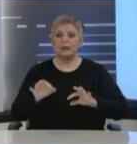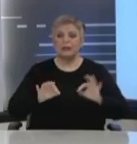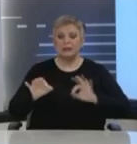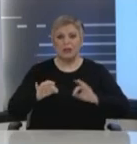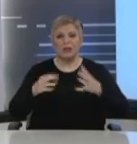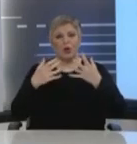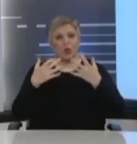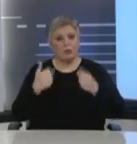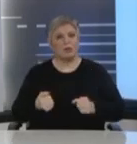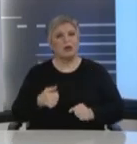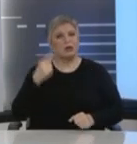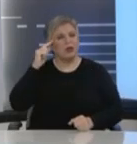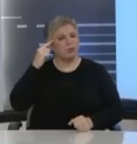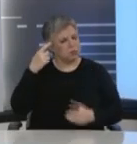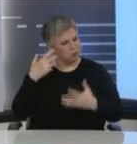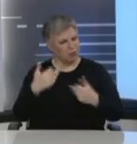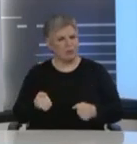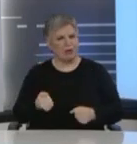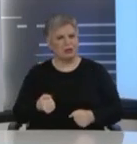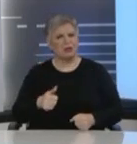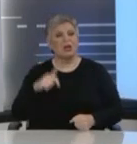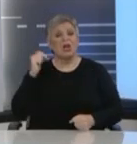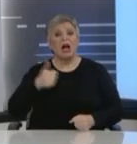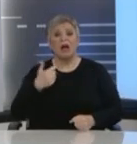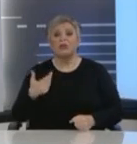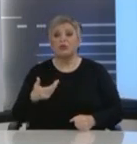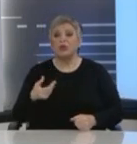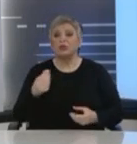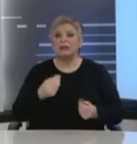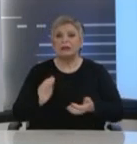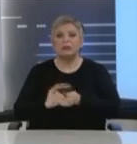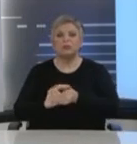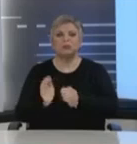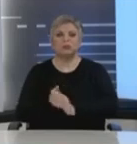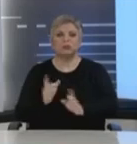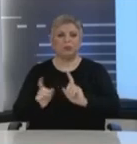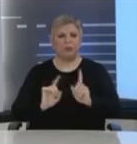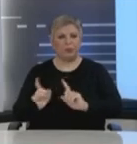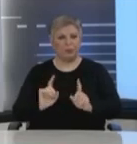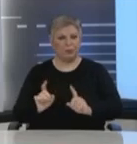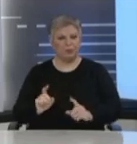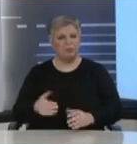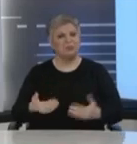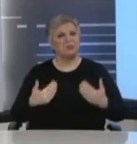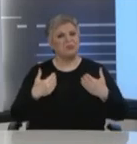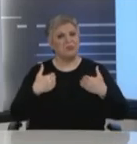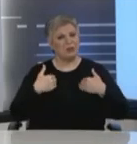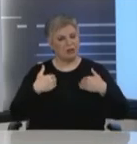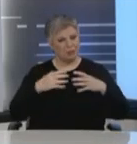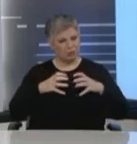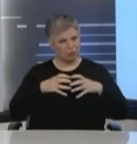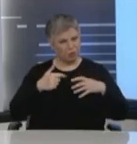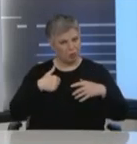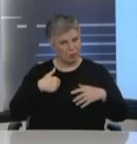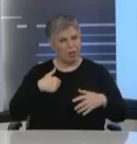σκευωρία. Εμάς, όπως και κάθε έντιμο πολίτη, μας ενδιαφέρει